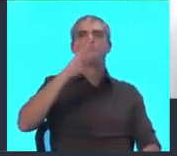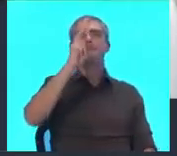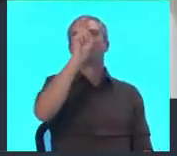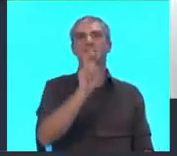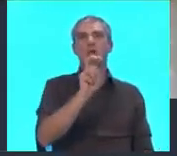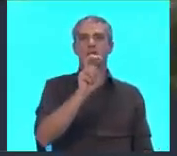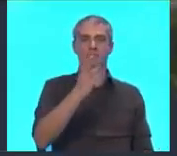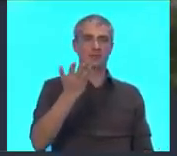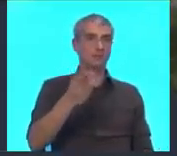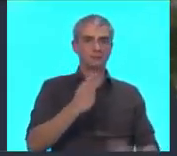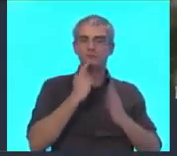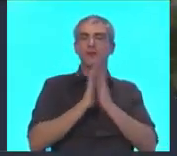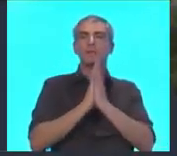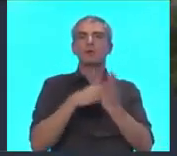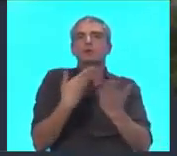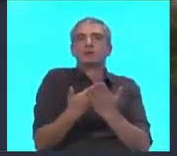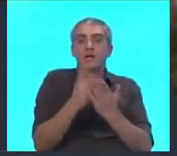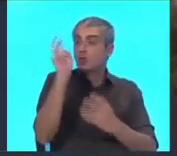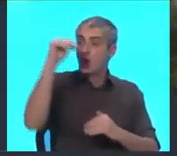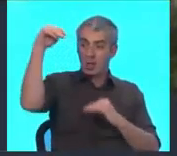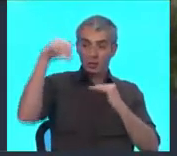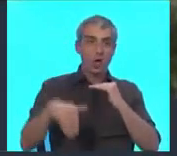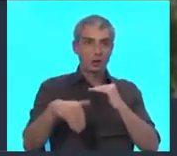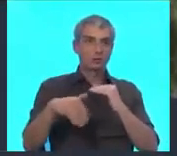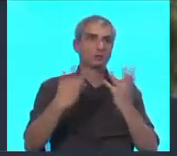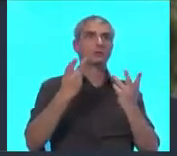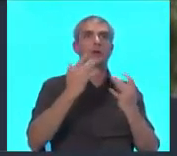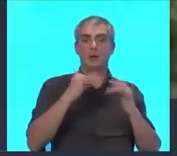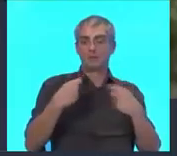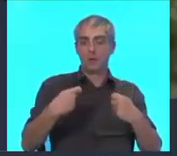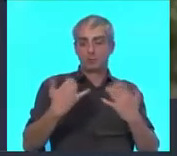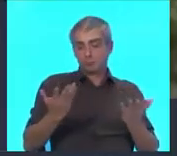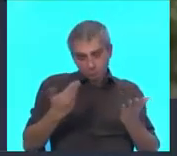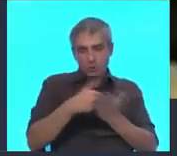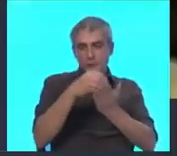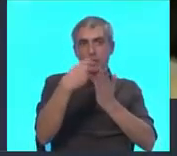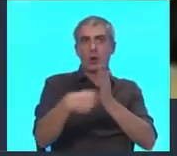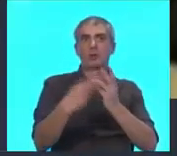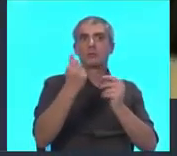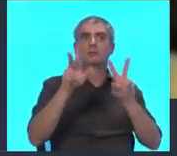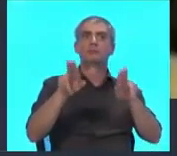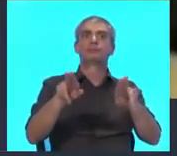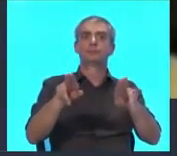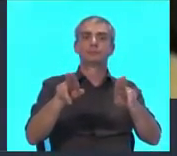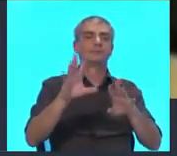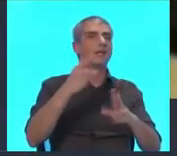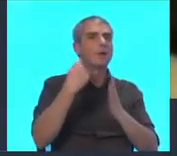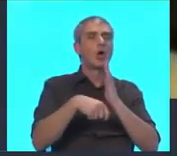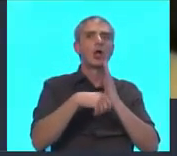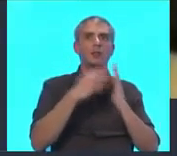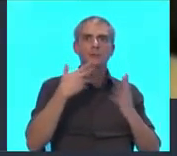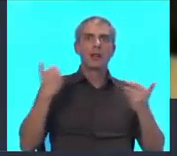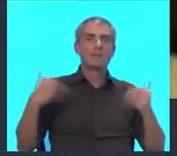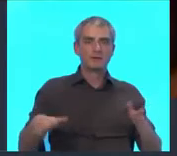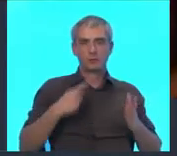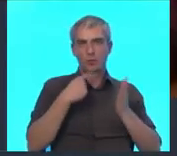מדובר בביקוש והיצע. שהדולר יורד ומוכרים יקנו במחיר הנוכחי, ימשיכו לקנות, המחיר יישאר כמו שהוא. עד כמה הקונה הישראלי מפסיד, הנה